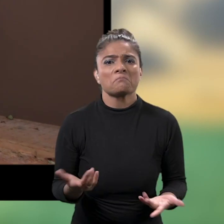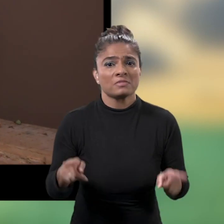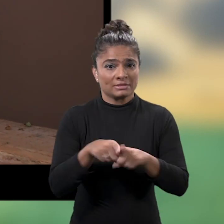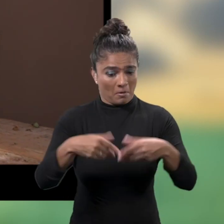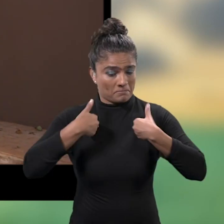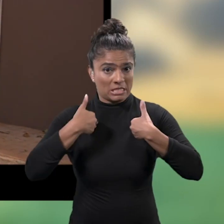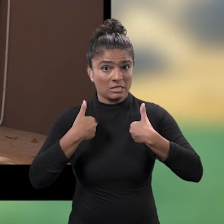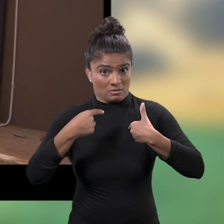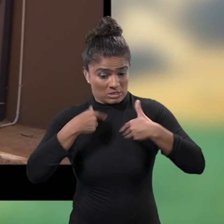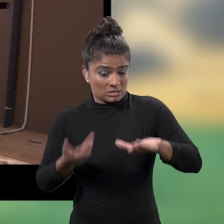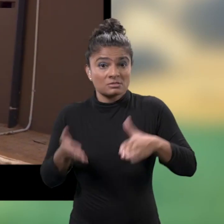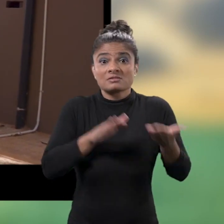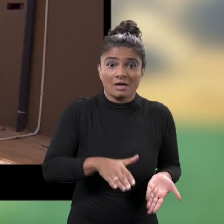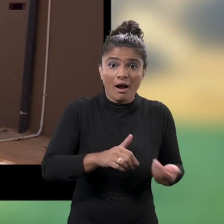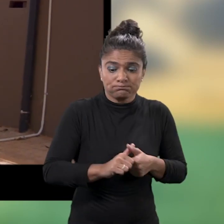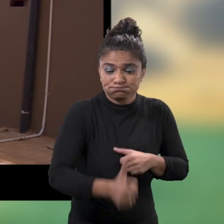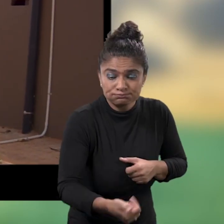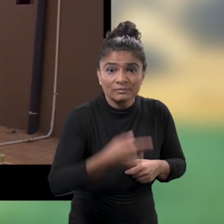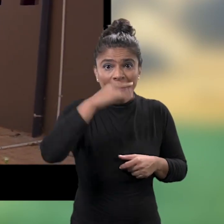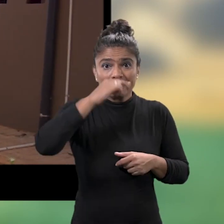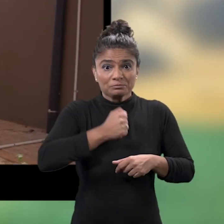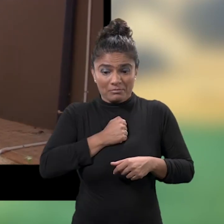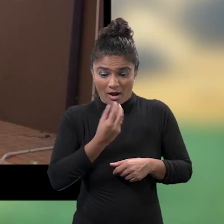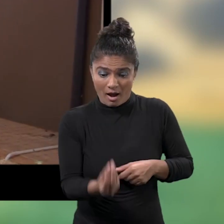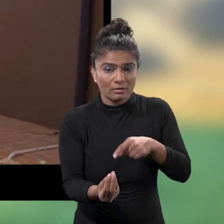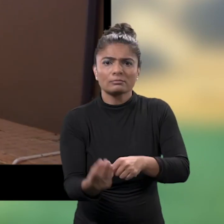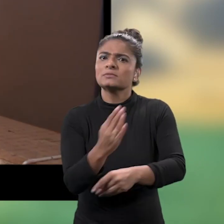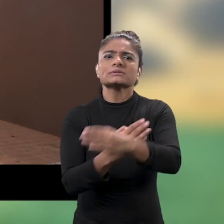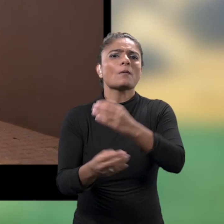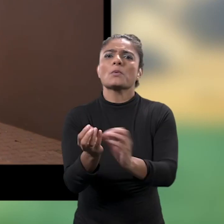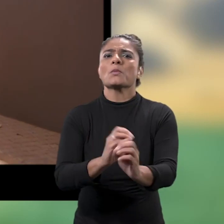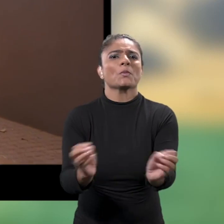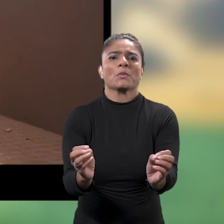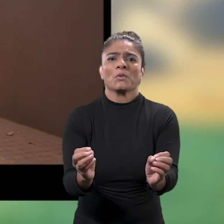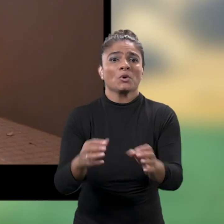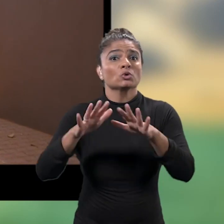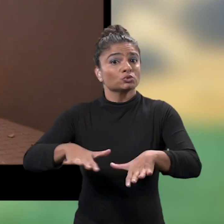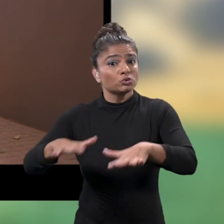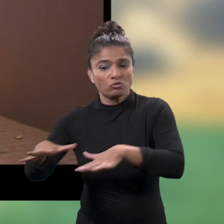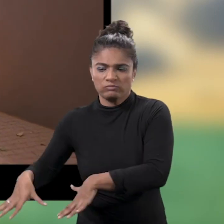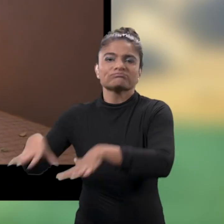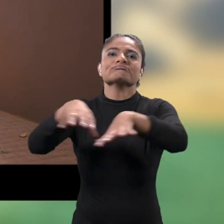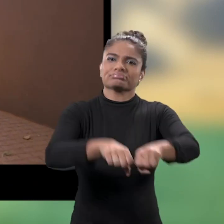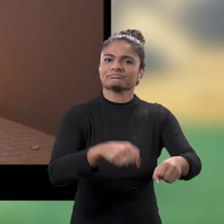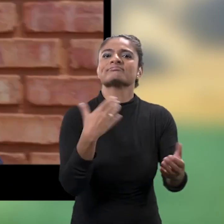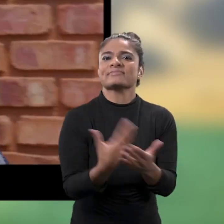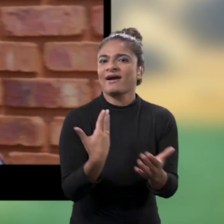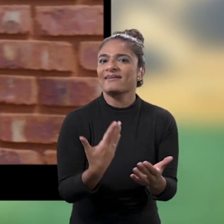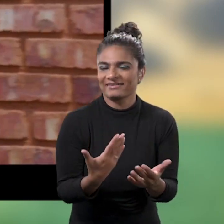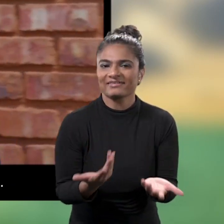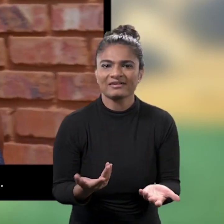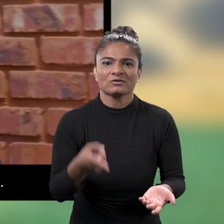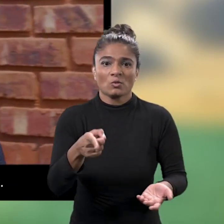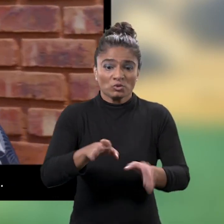Njengami nje nangekwenzeka ukuthi ngiyakhamba ephasini ngi-disabled njengoba nginje, nangekwenzeka ukuthi ngiyakhamba ephasini apha kusho ukuthi ngizokujamela bentwana